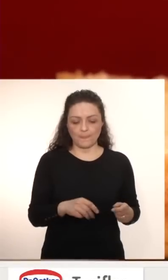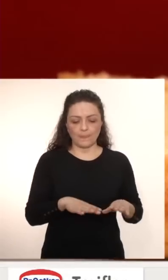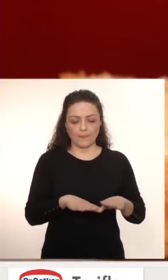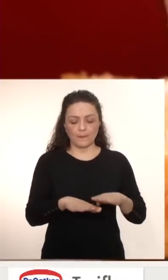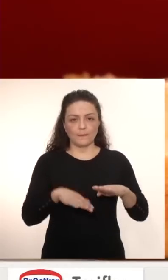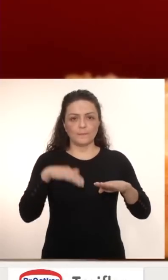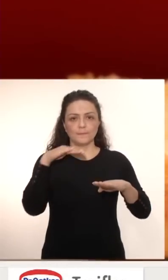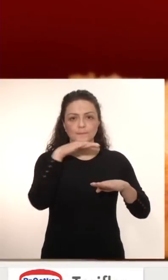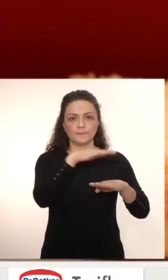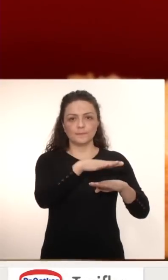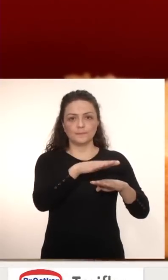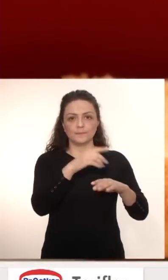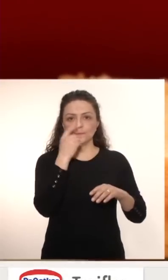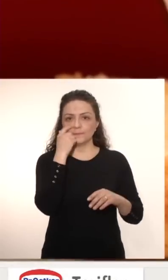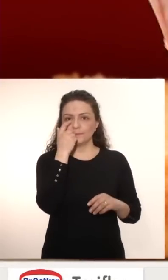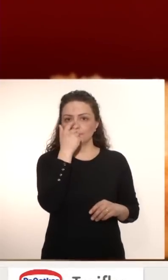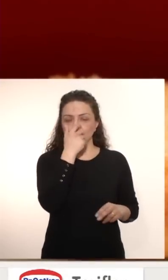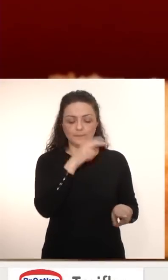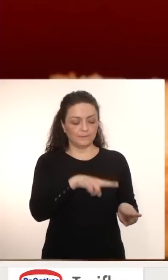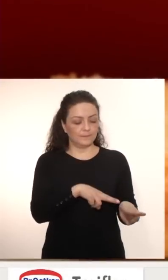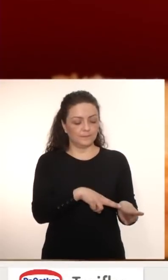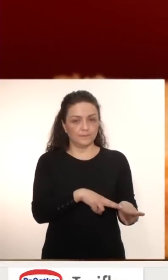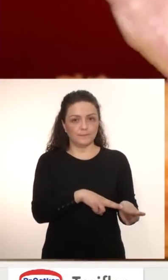Üzerine çilekli kremanın yarısını yayın.